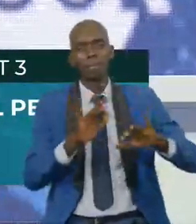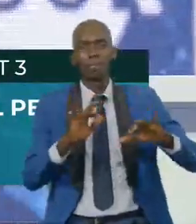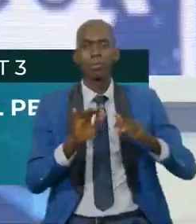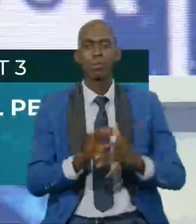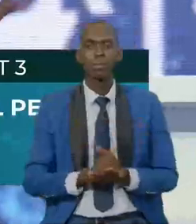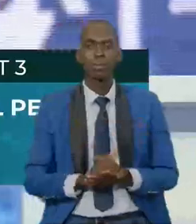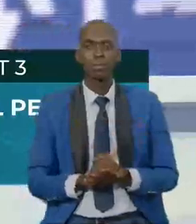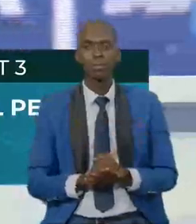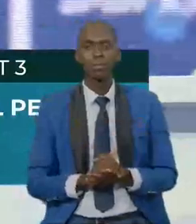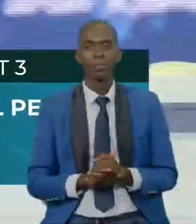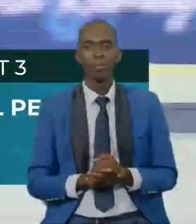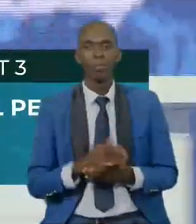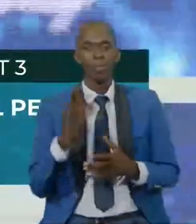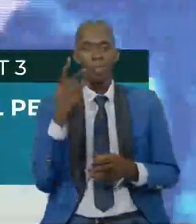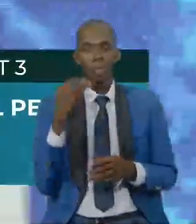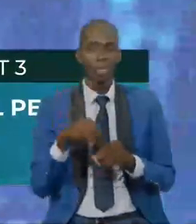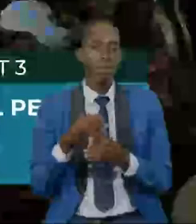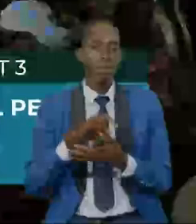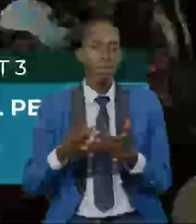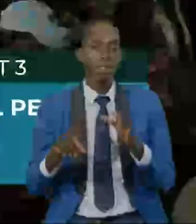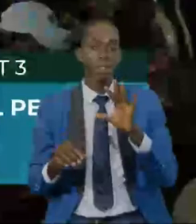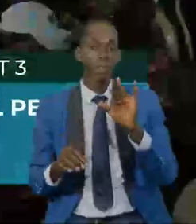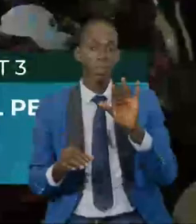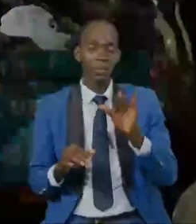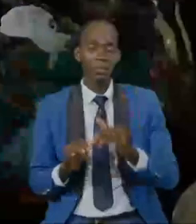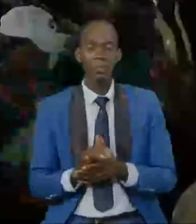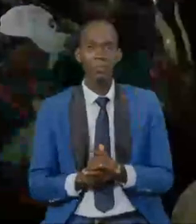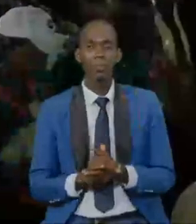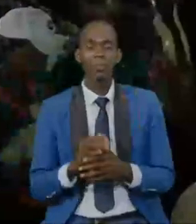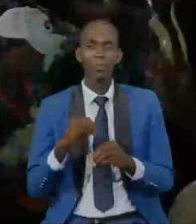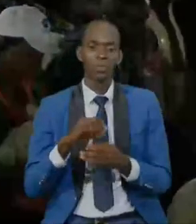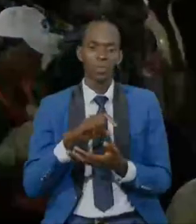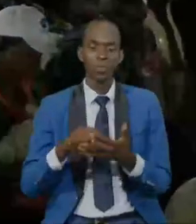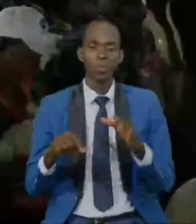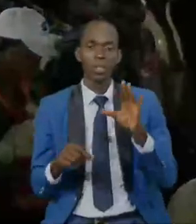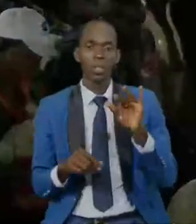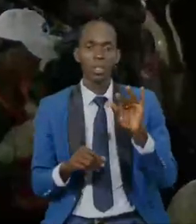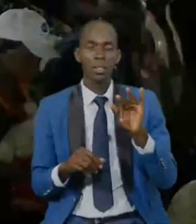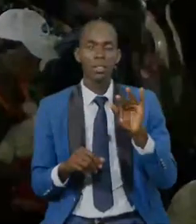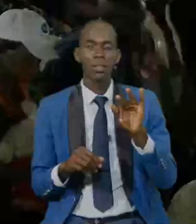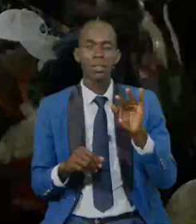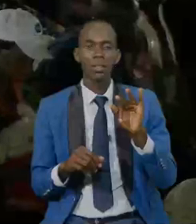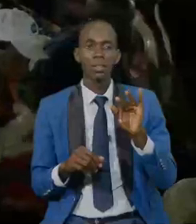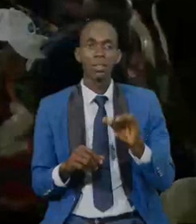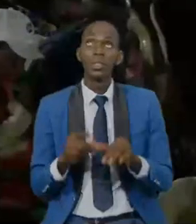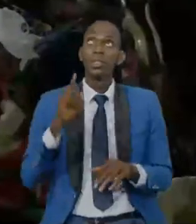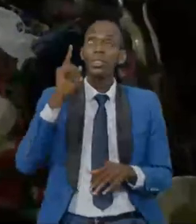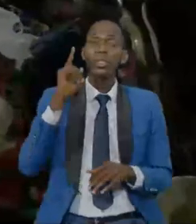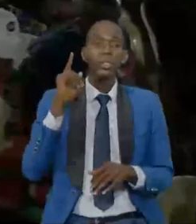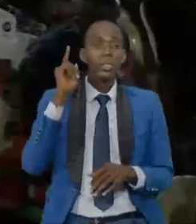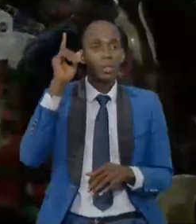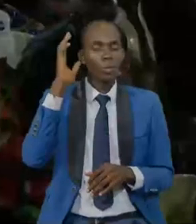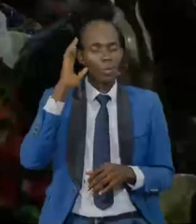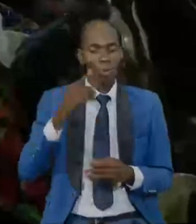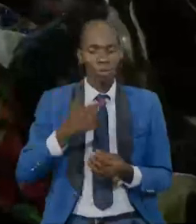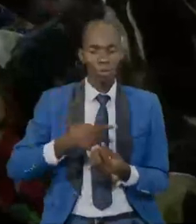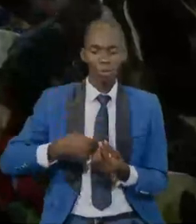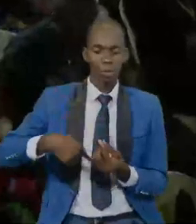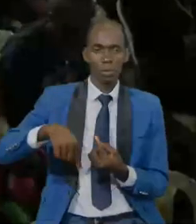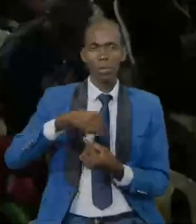Car il prend plaisir à la miséricorde, verset 19. Verse 19, he will turn again.